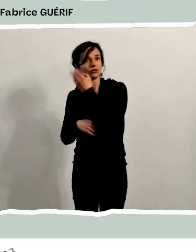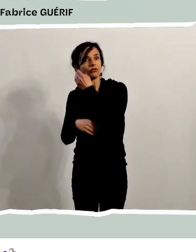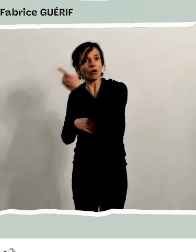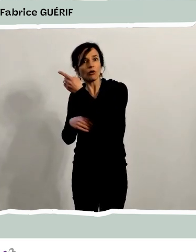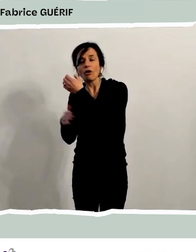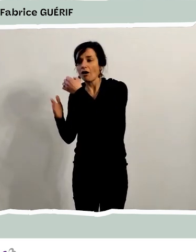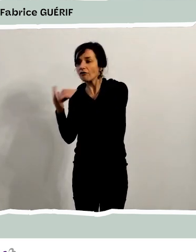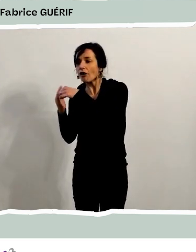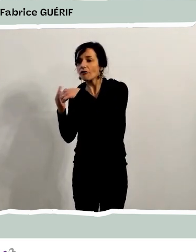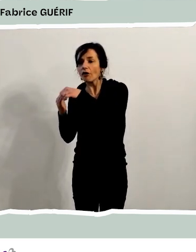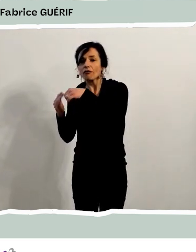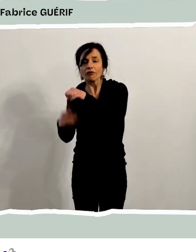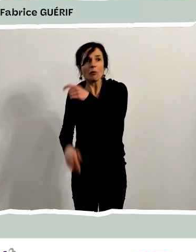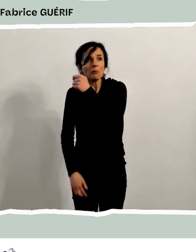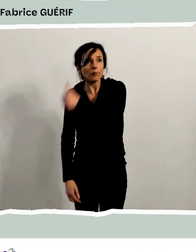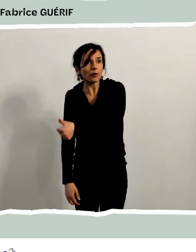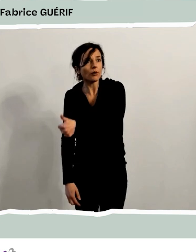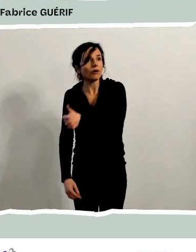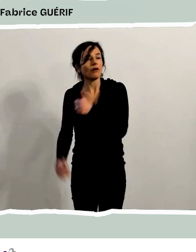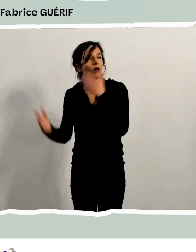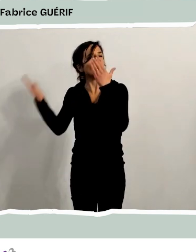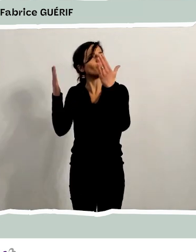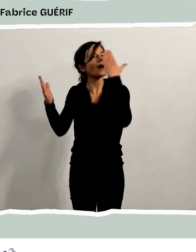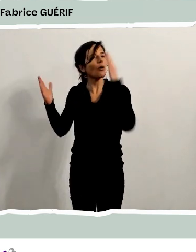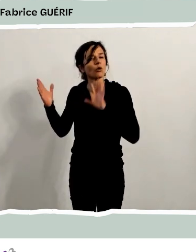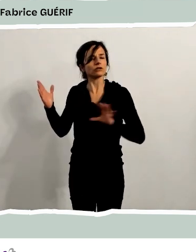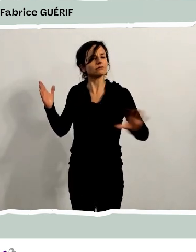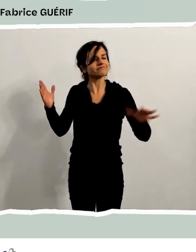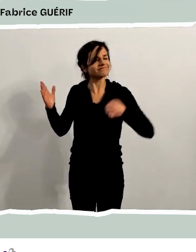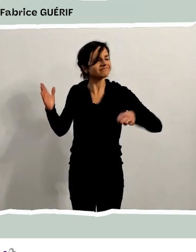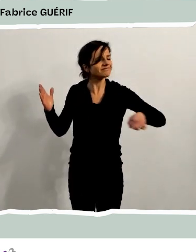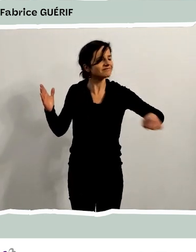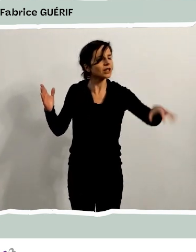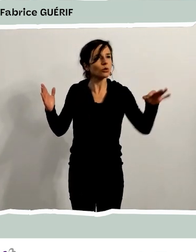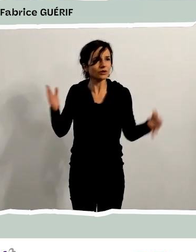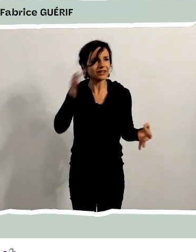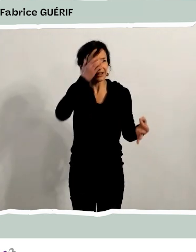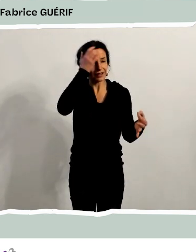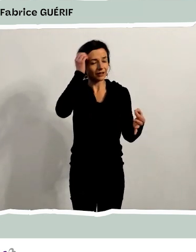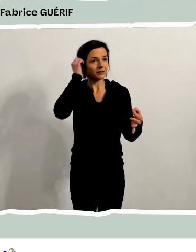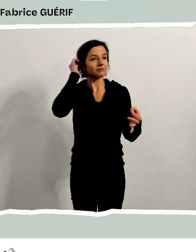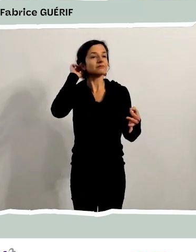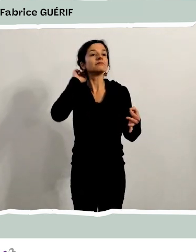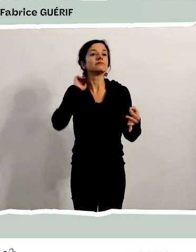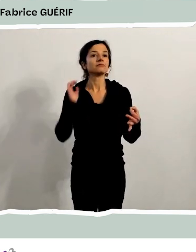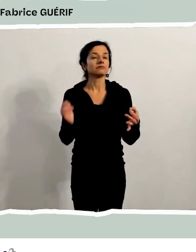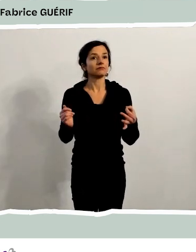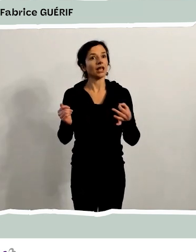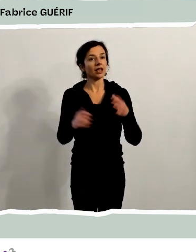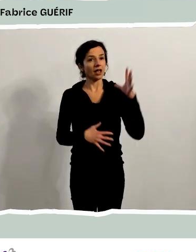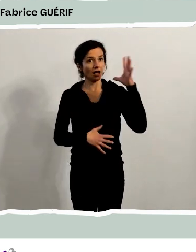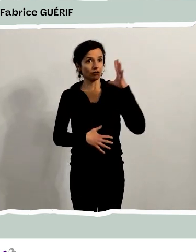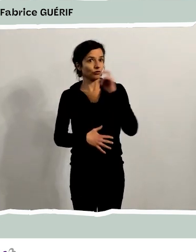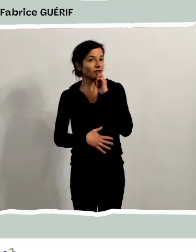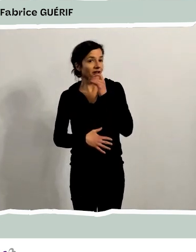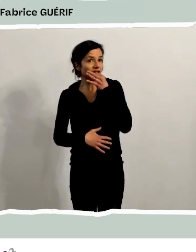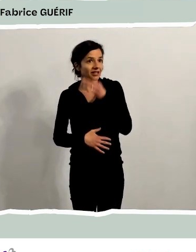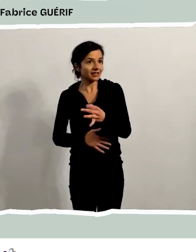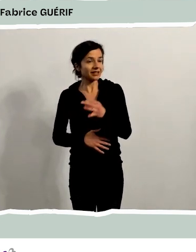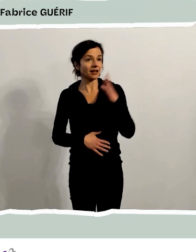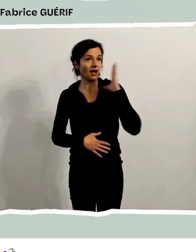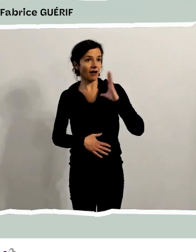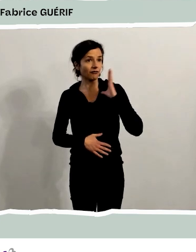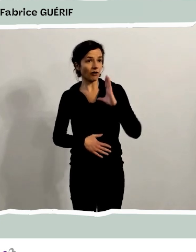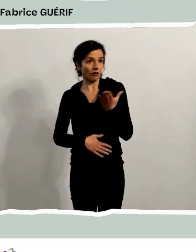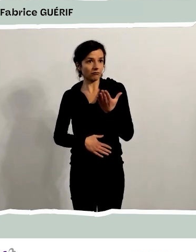d'enfants. Hein, alors d'autres territoires en font plus, mais comme je vous le disais, même dans les territoires où on faisait beaucoup d'enfants, eh bien, le nombre